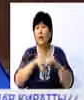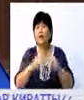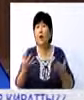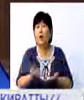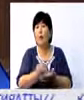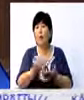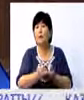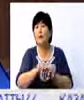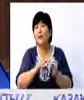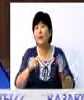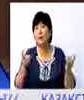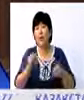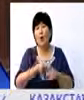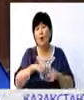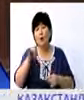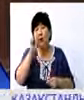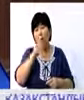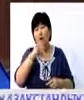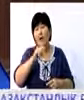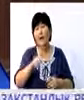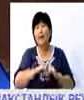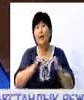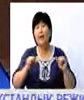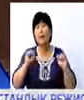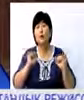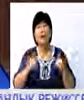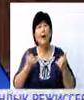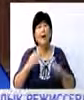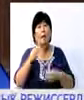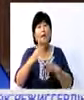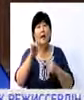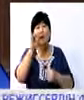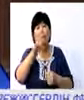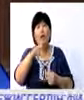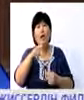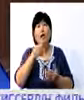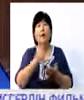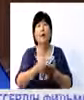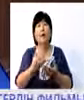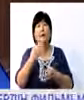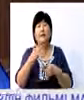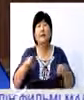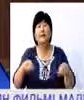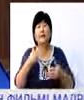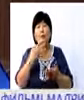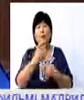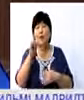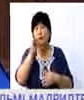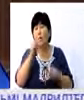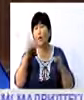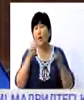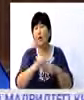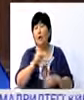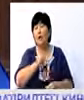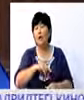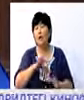көлемін арттыру қажет. Осылайша мұнай-газ секторын дамытуға болады. Қазір әлемдік мұнай бағасы қалыпқа келе бастады. Бұл өз кезеңде мұнай компанияларының